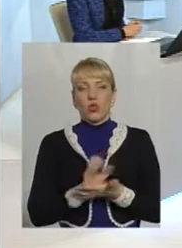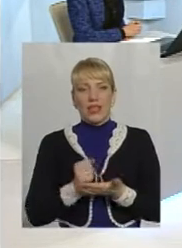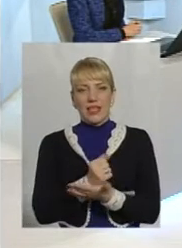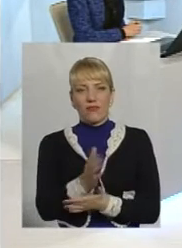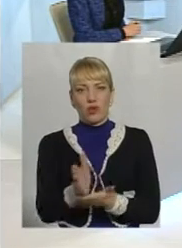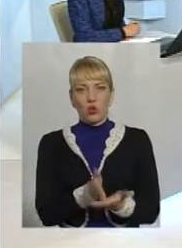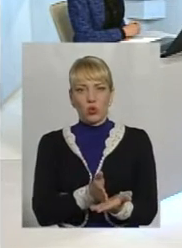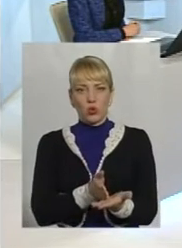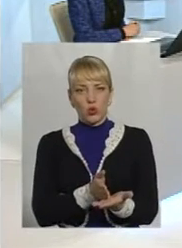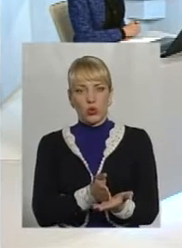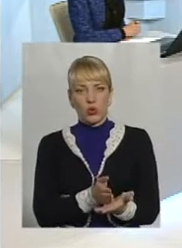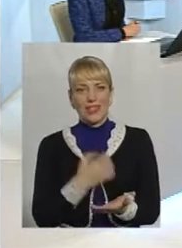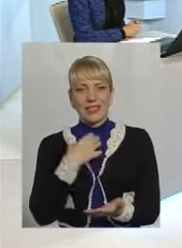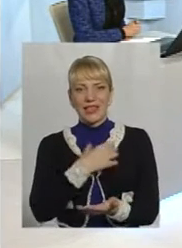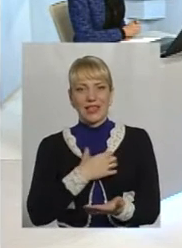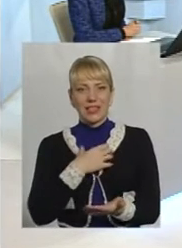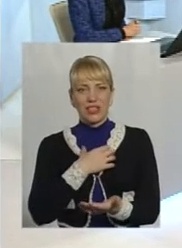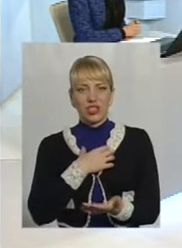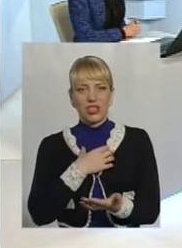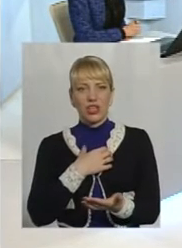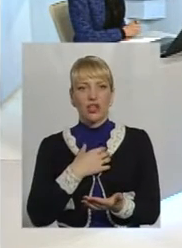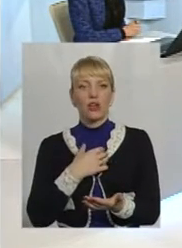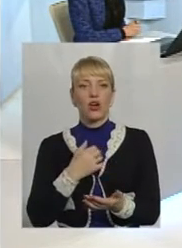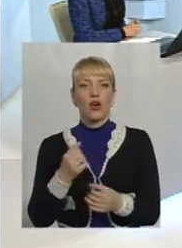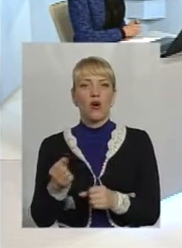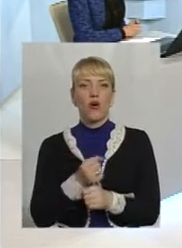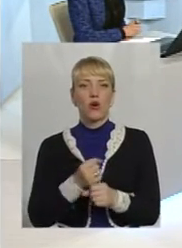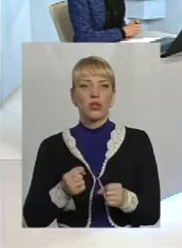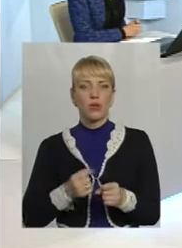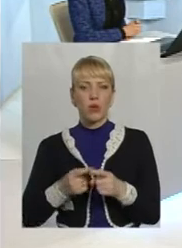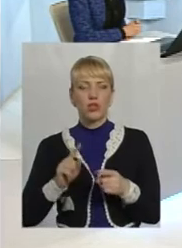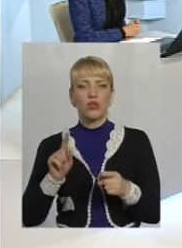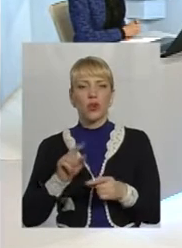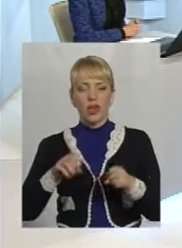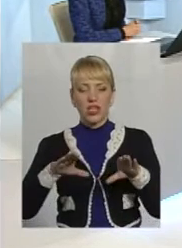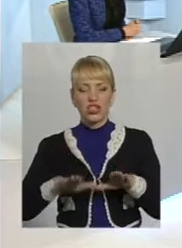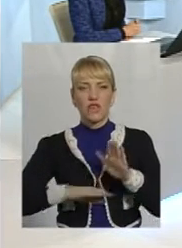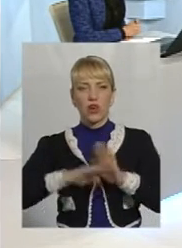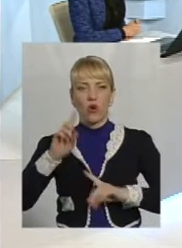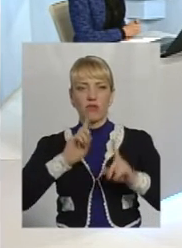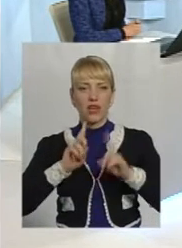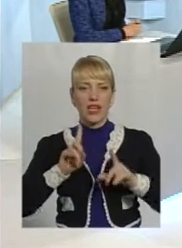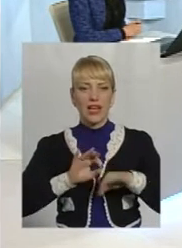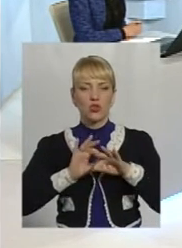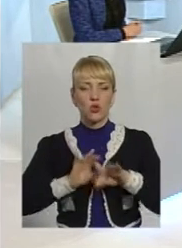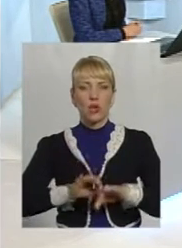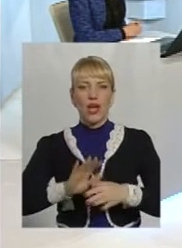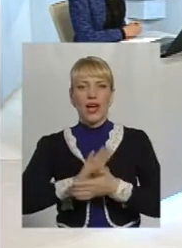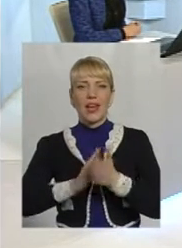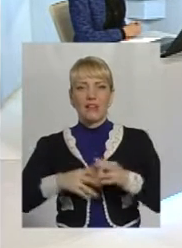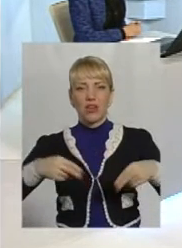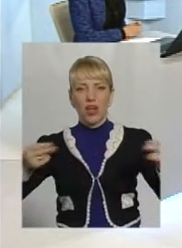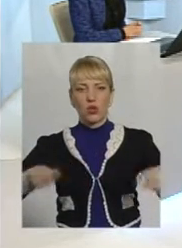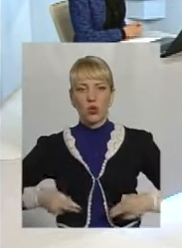інфраструктури стратегічних озброєнь, то у рішенні Верховної Ради, яке супроводжувалося ратифікацією